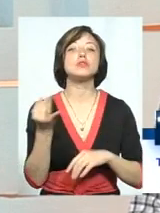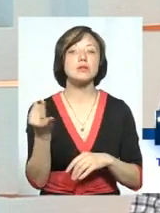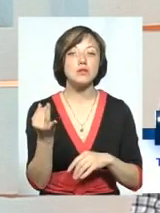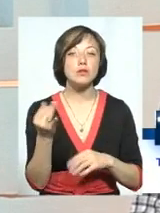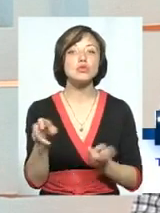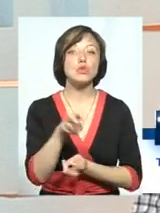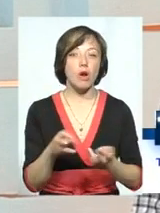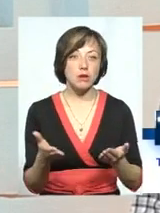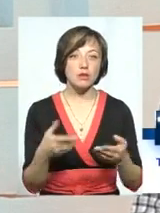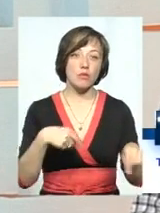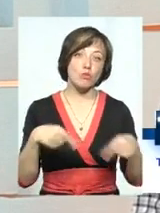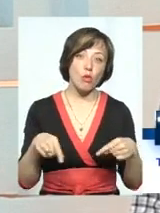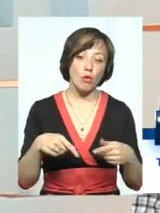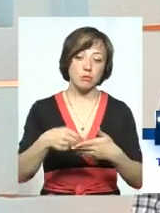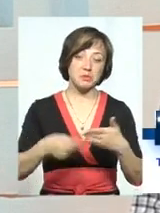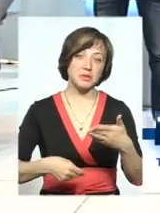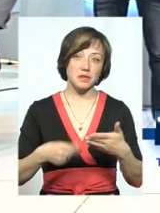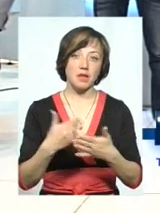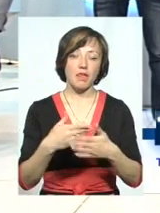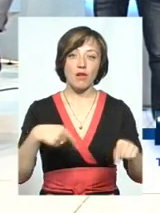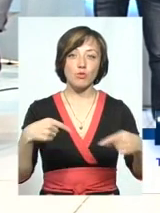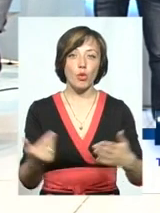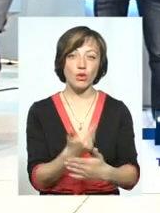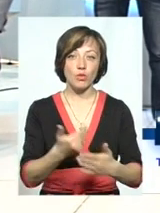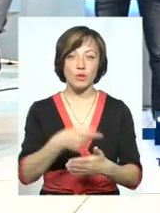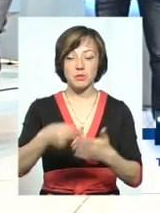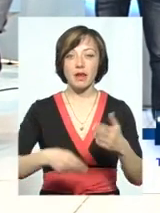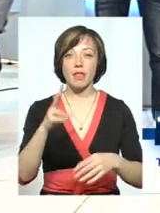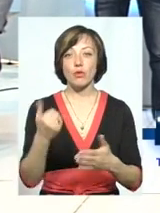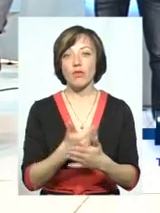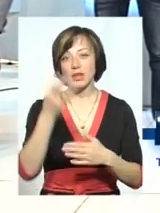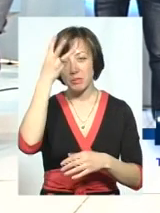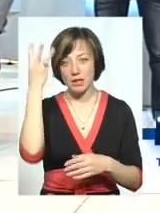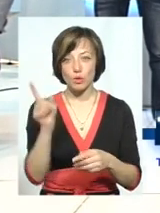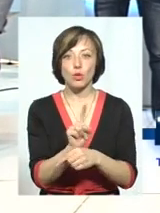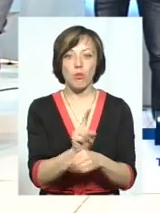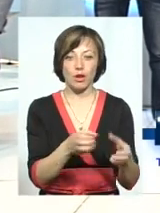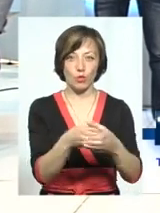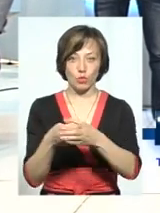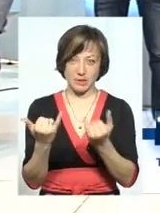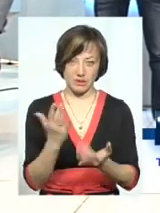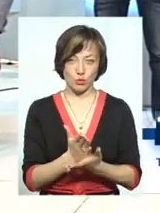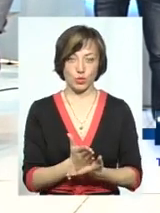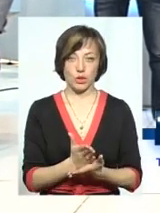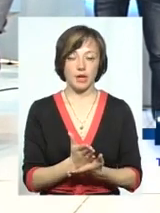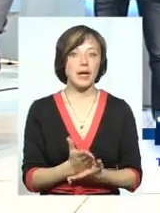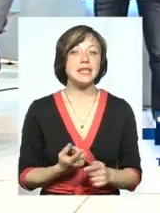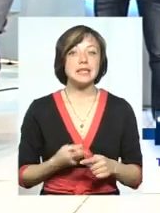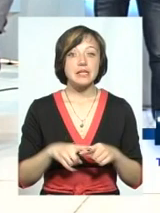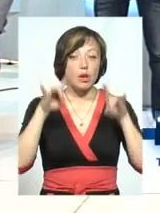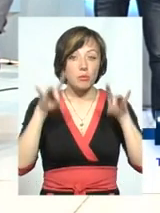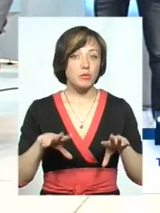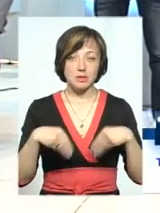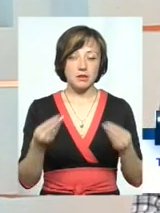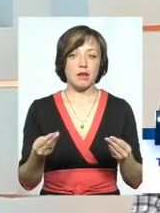що шукаєш? Футбол, підписався там на футбольні новини, підписався на новини Хмельницького, на нормальні групи, які зараз існують. Тобто цією раптовістю